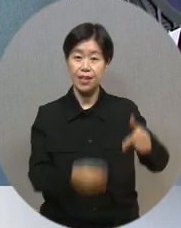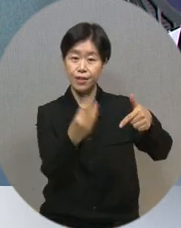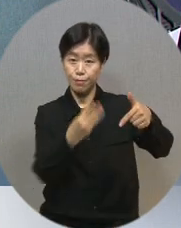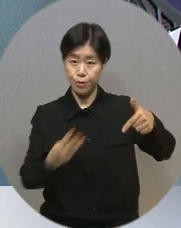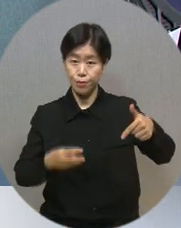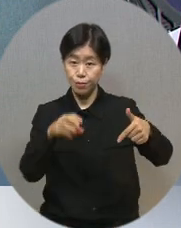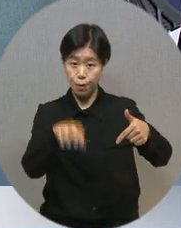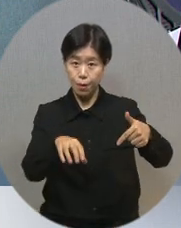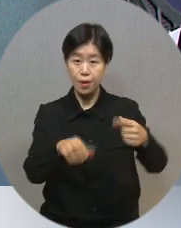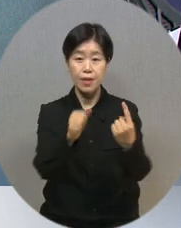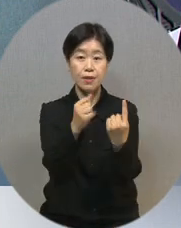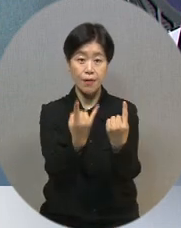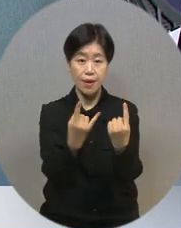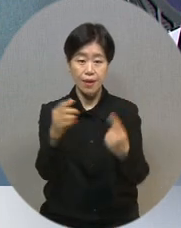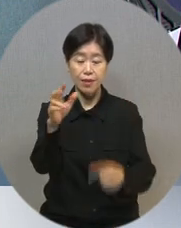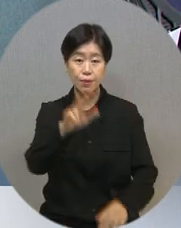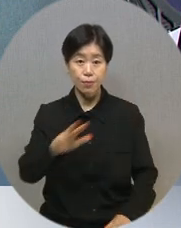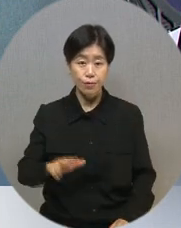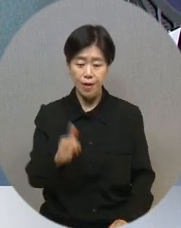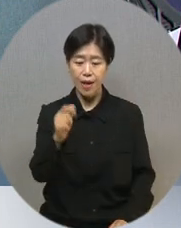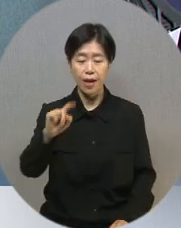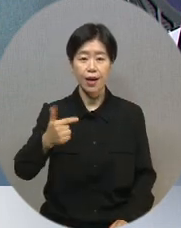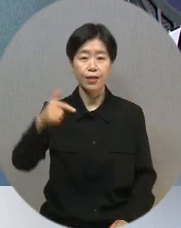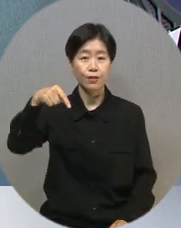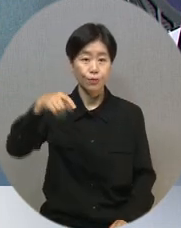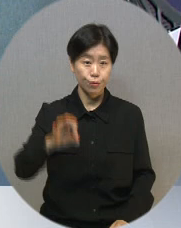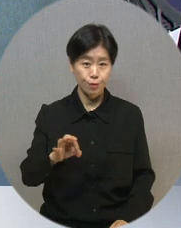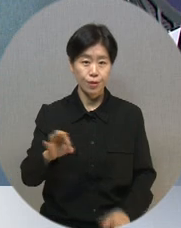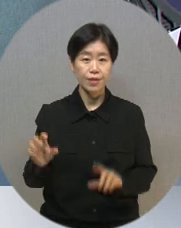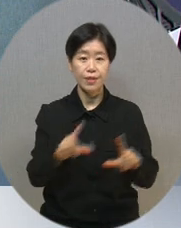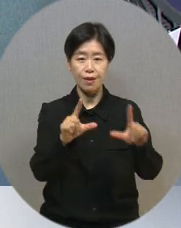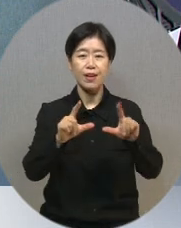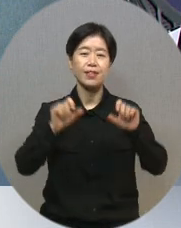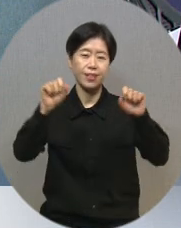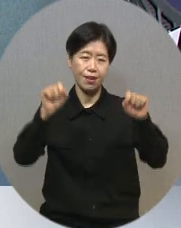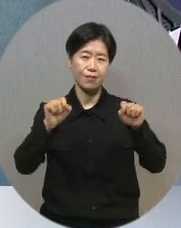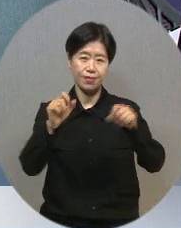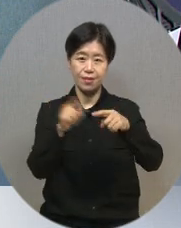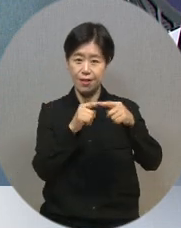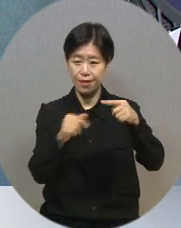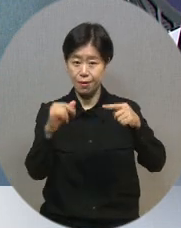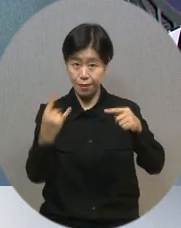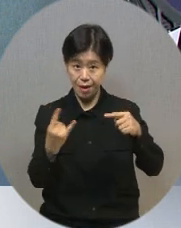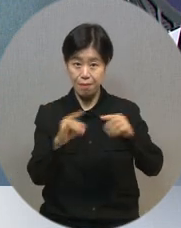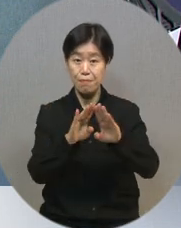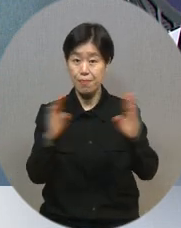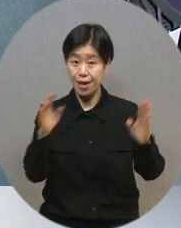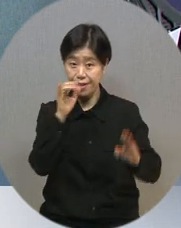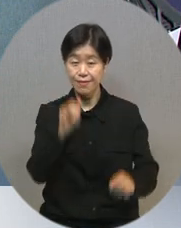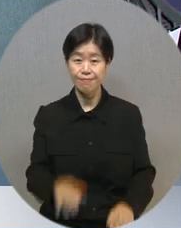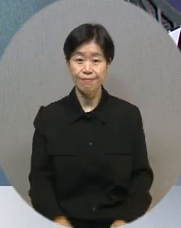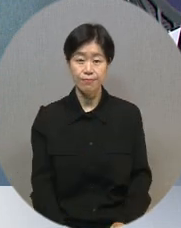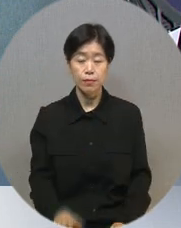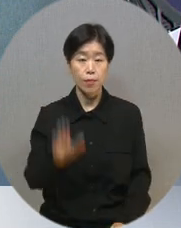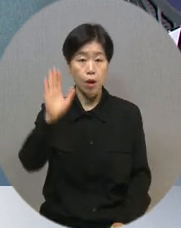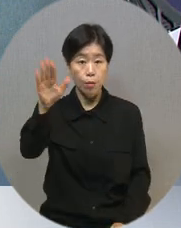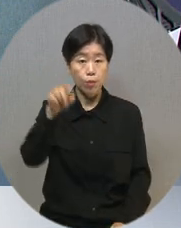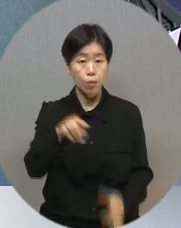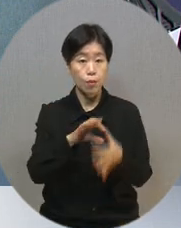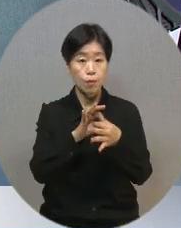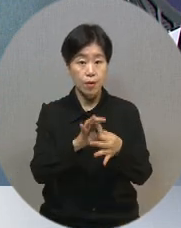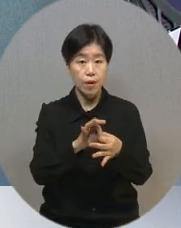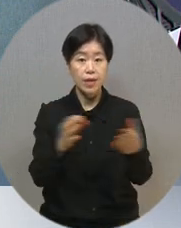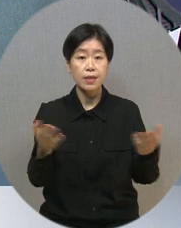금천구에서는 제1회 전국 어울림 한궁 생활체육대회를 열어 한궁의 효과와 기능을 알렸는데요. 앞으로 한궁과